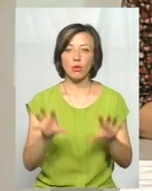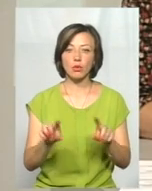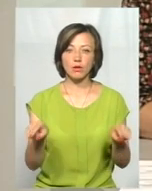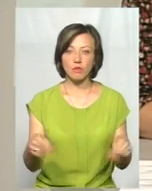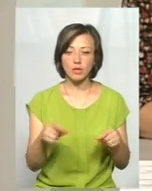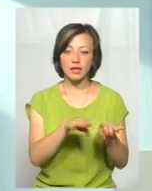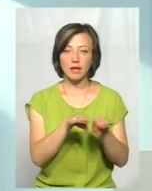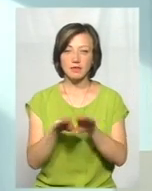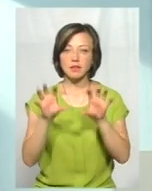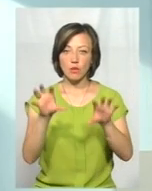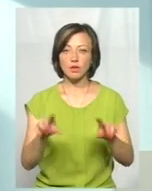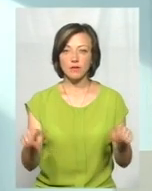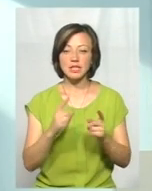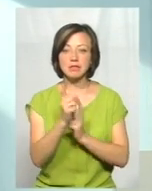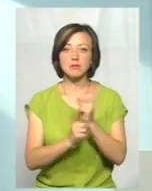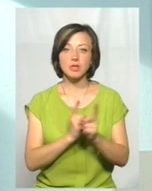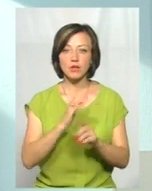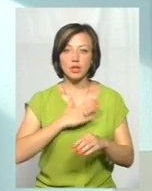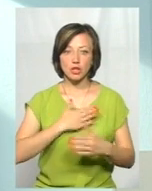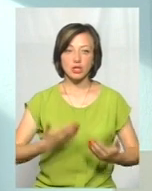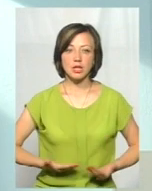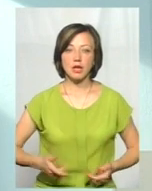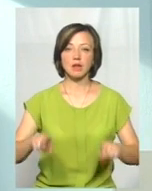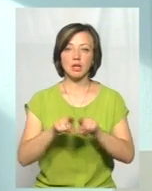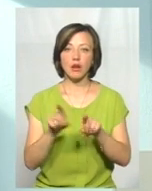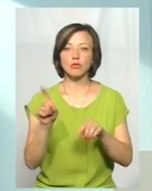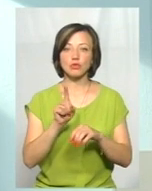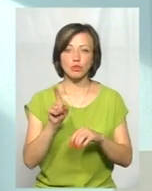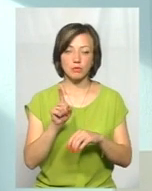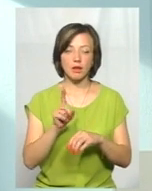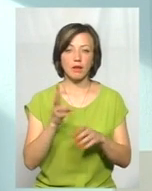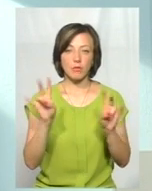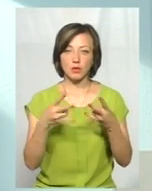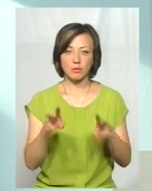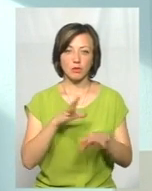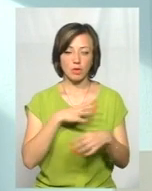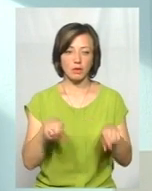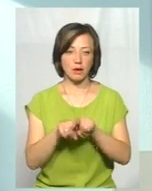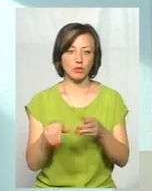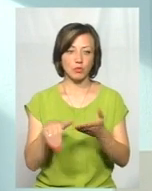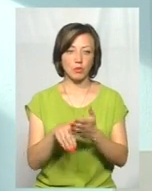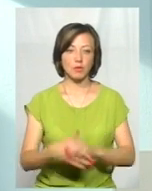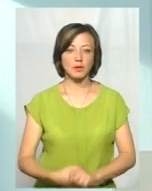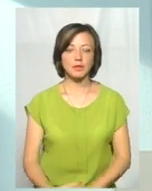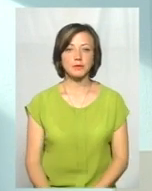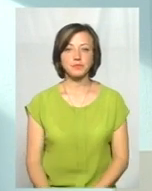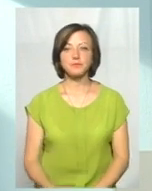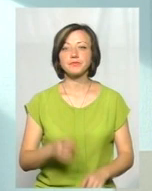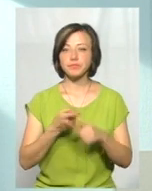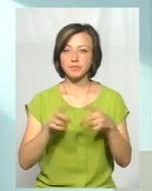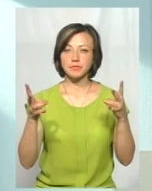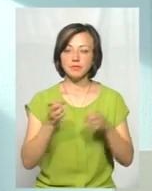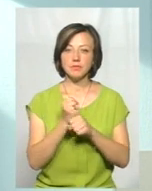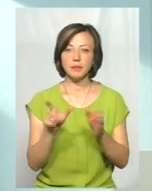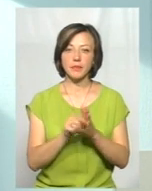законотворчо і на рівні законотворчому змінювати наше життя так, щоб нам, ну, не потрібна була така допомога. Тому треба працювати